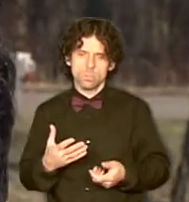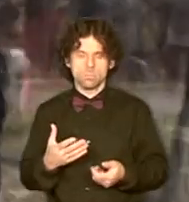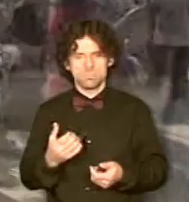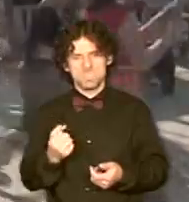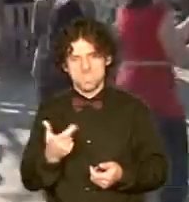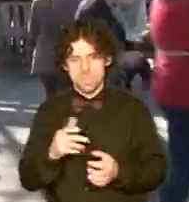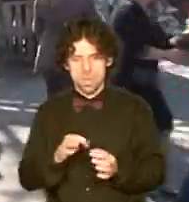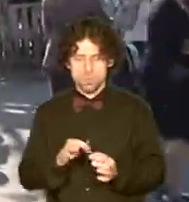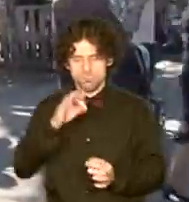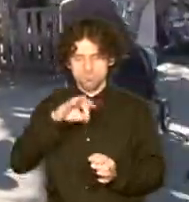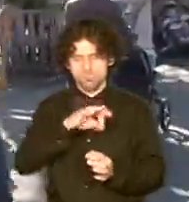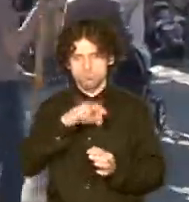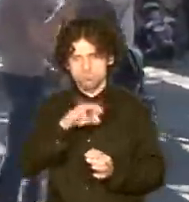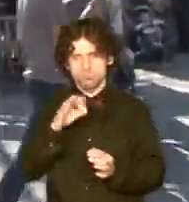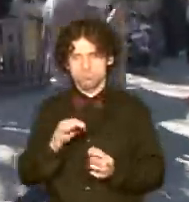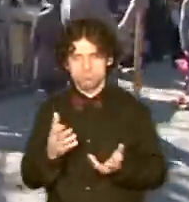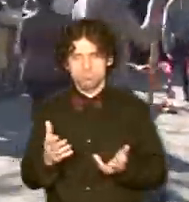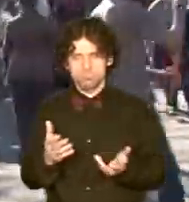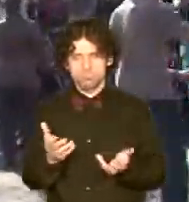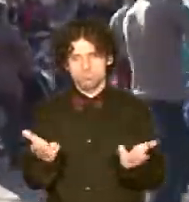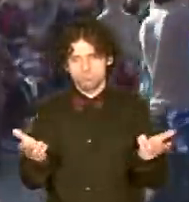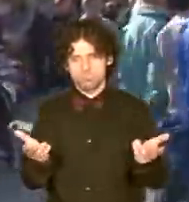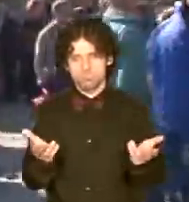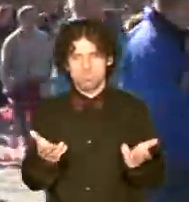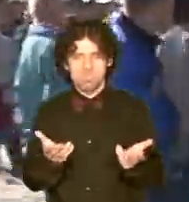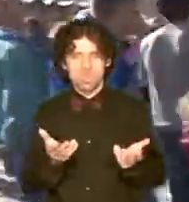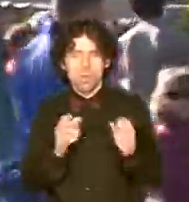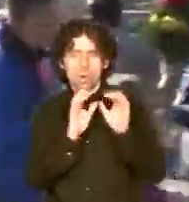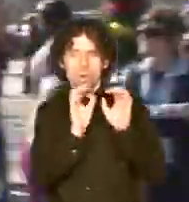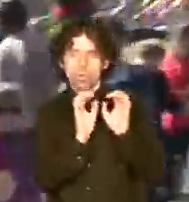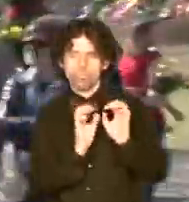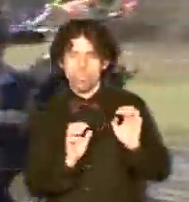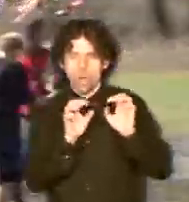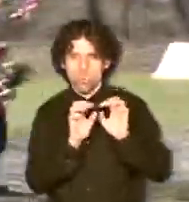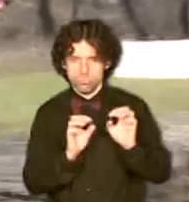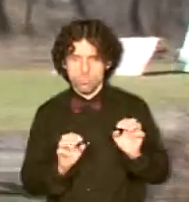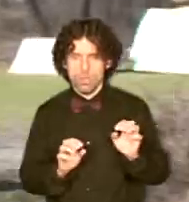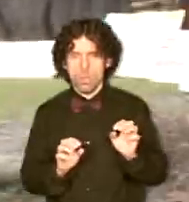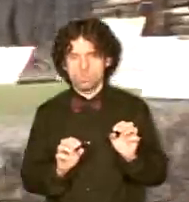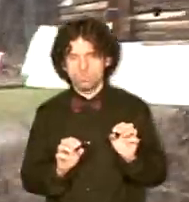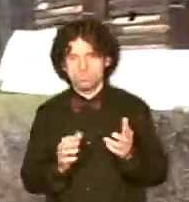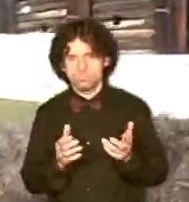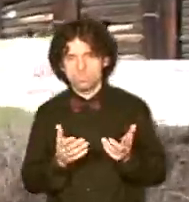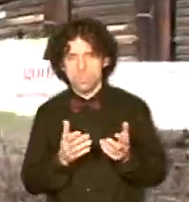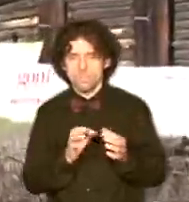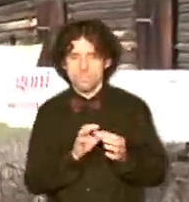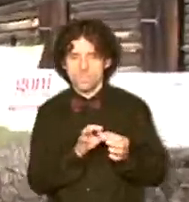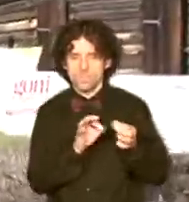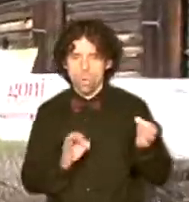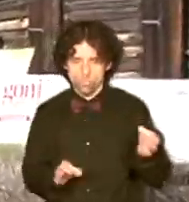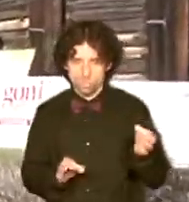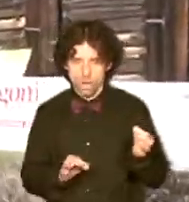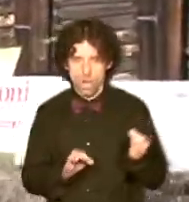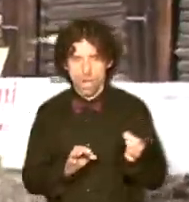można powiedzieć, wierzbowych, które powinny być właściwie tylko ozdobione taką wstążeczką, czerwoną